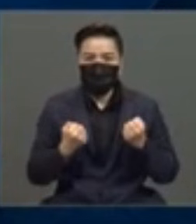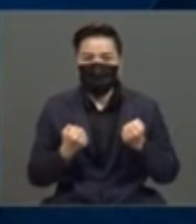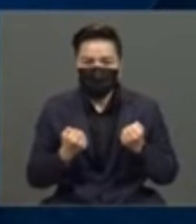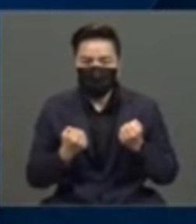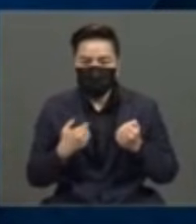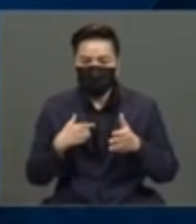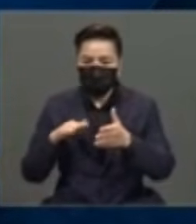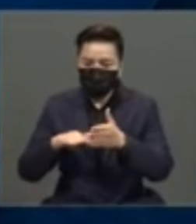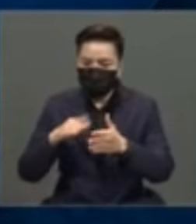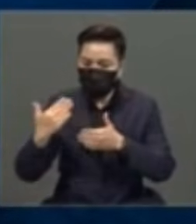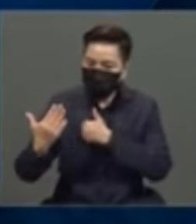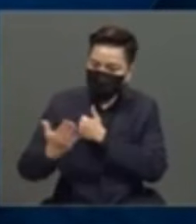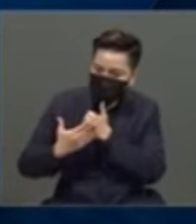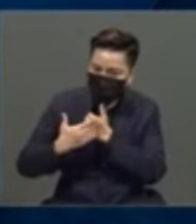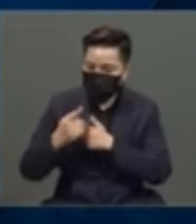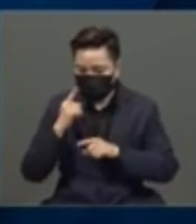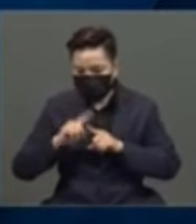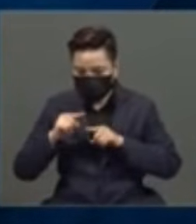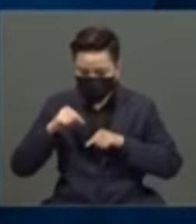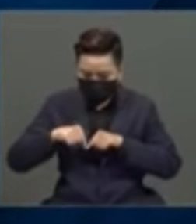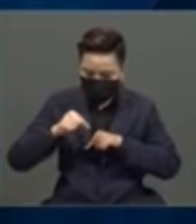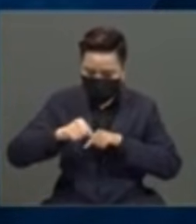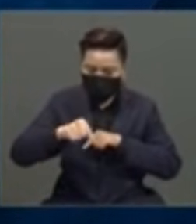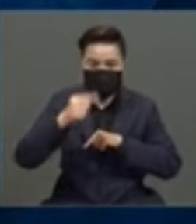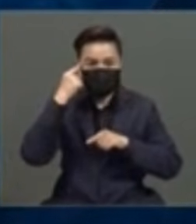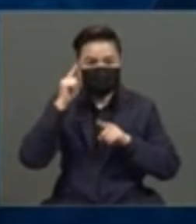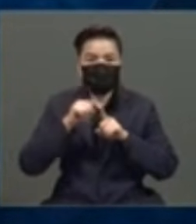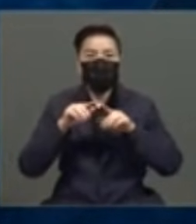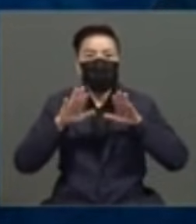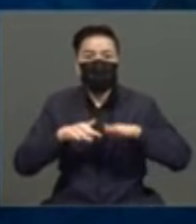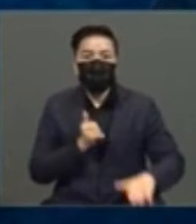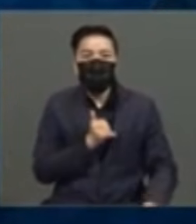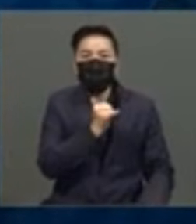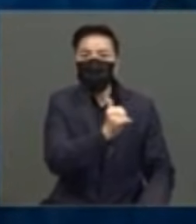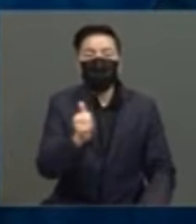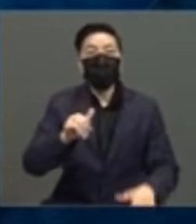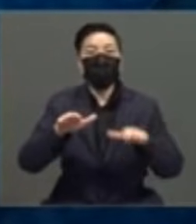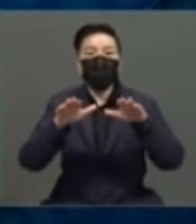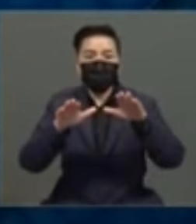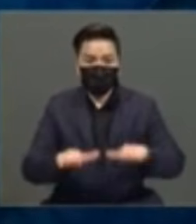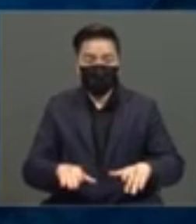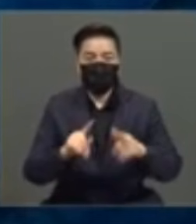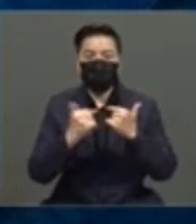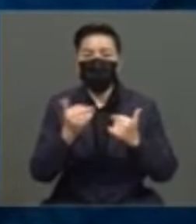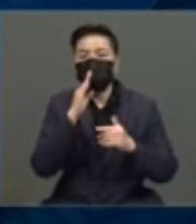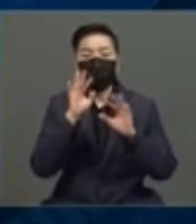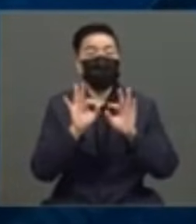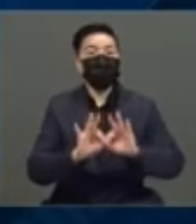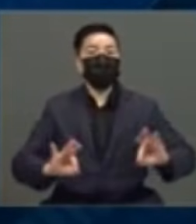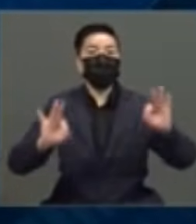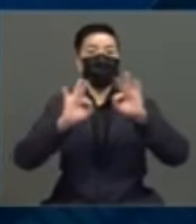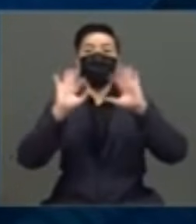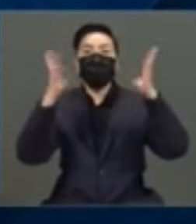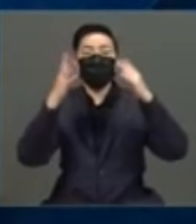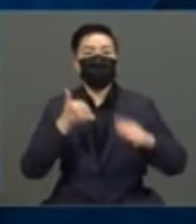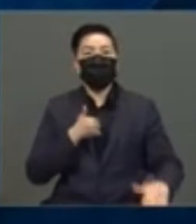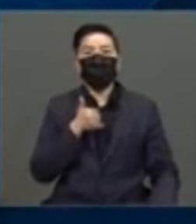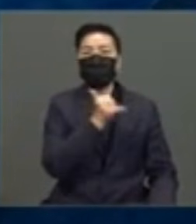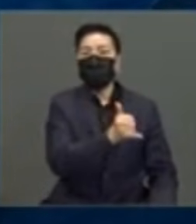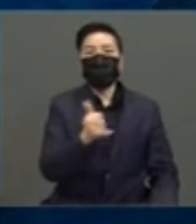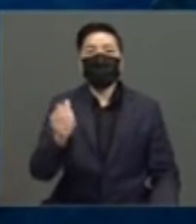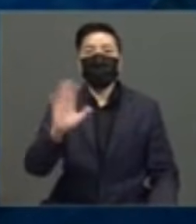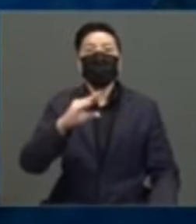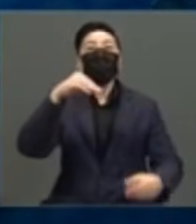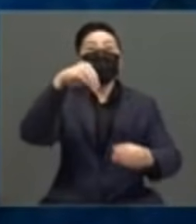จะเกิดขึ้นตรงนี้เพื่อลดการเดินทางของท่านเพราะฉะนั้นถ้าท่านไม่จำเป็นขอท่านอย่าเดินทางนะครับขอให้ท่